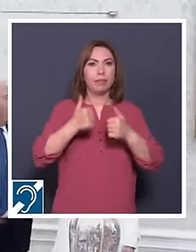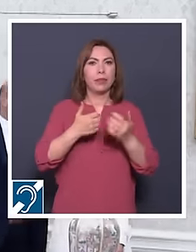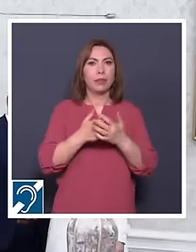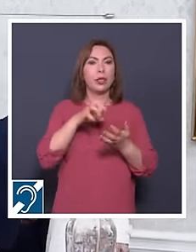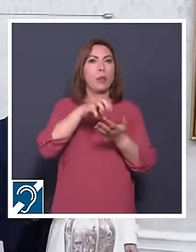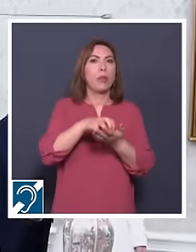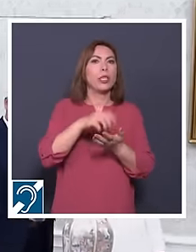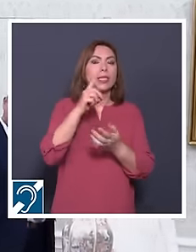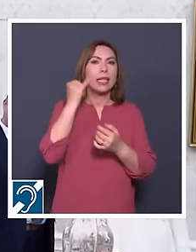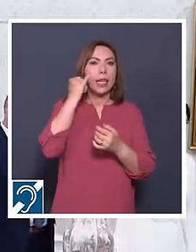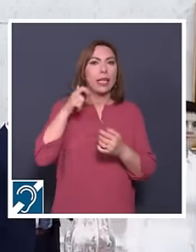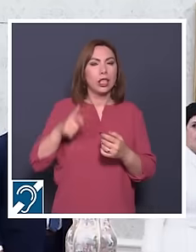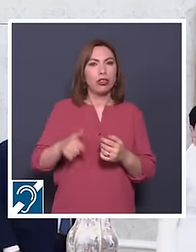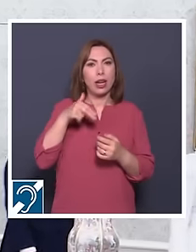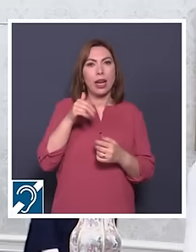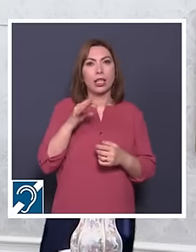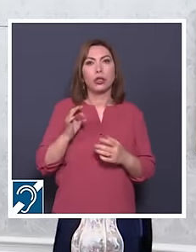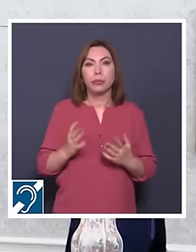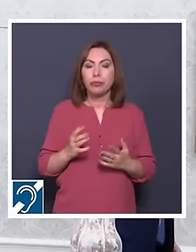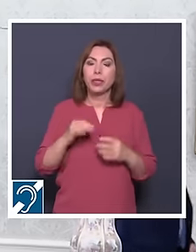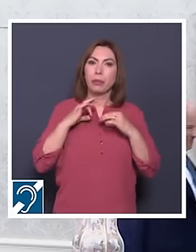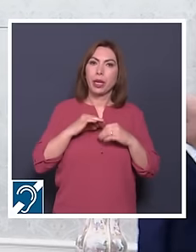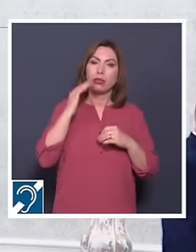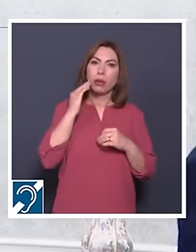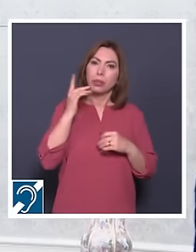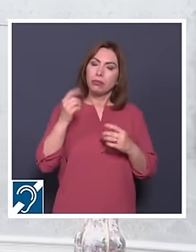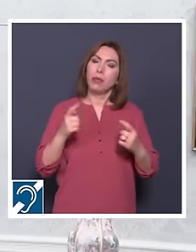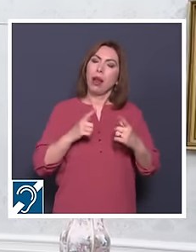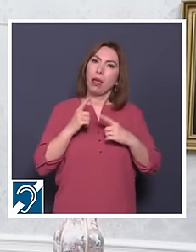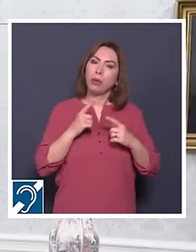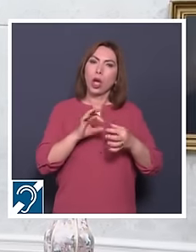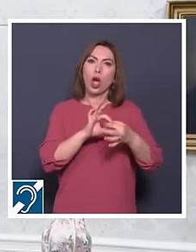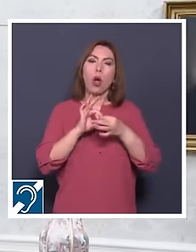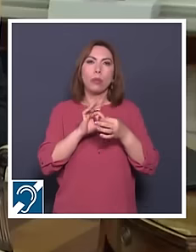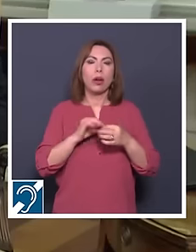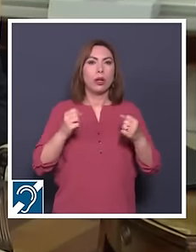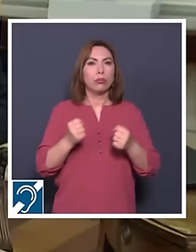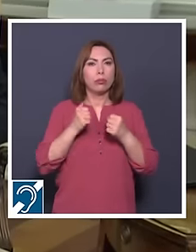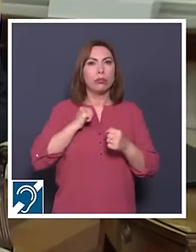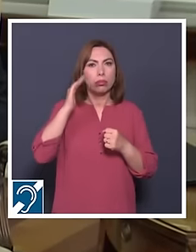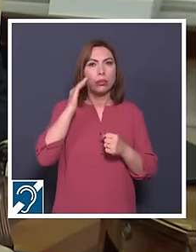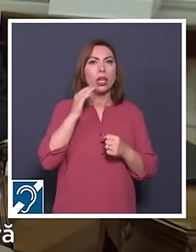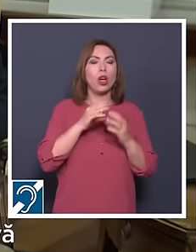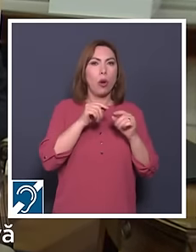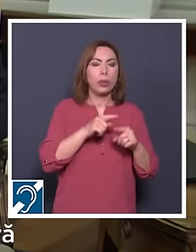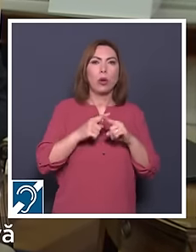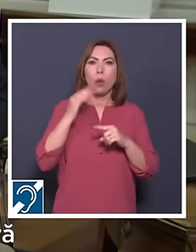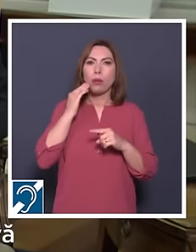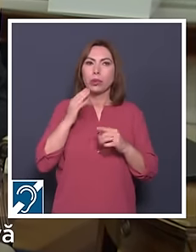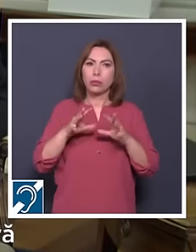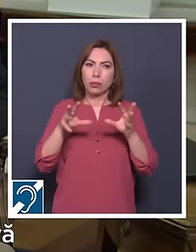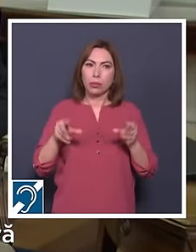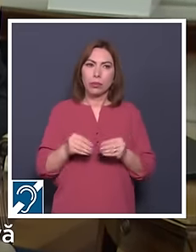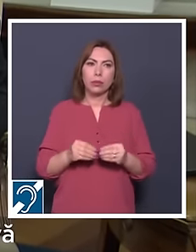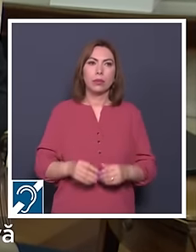pentru postul de secretar general al NATO. Joe Biden a lăudat cooperarea trupelor românești cu cele americane. We see our work